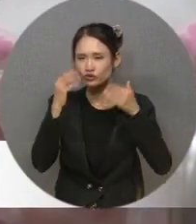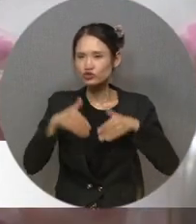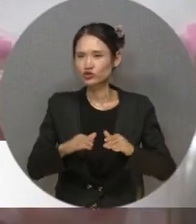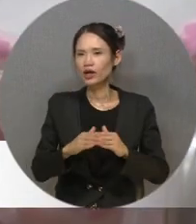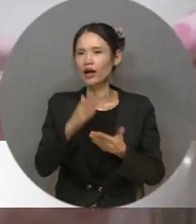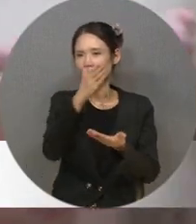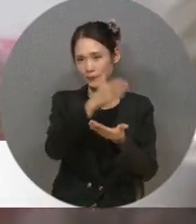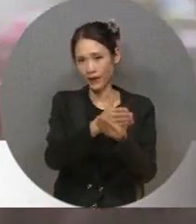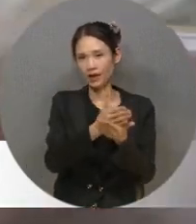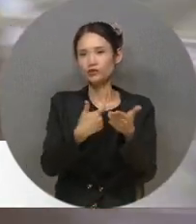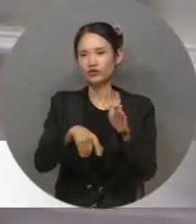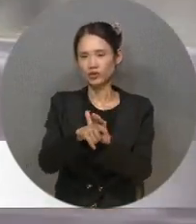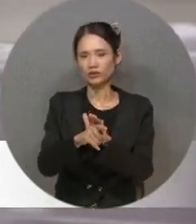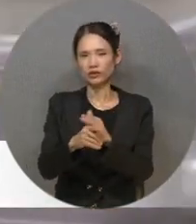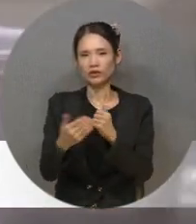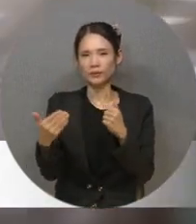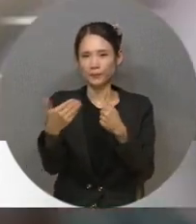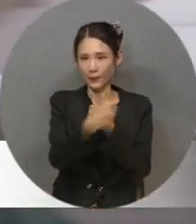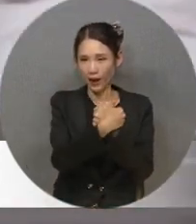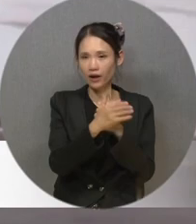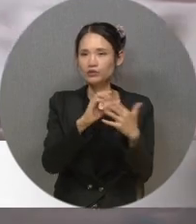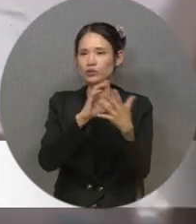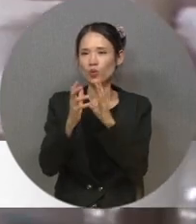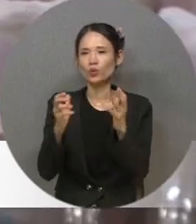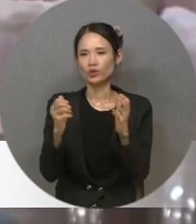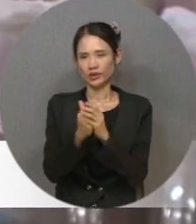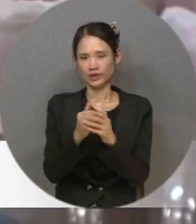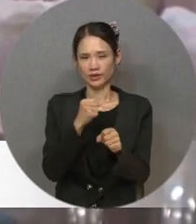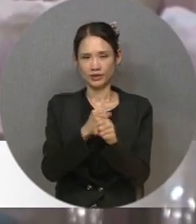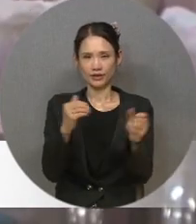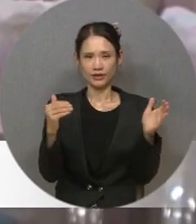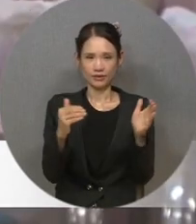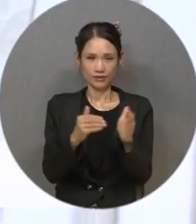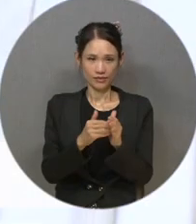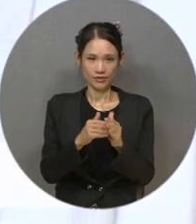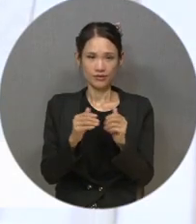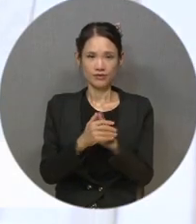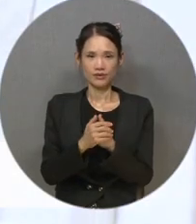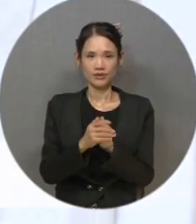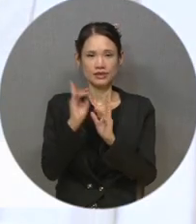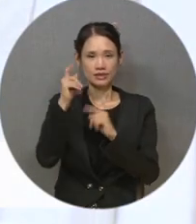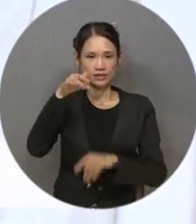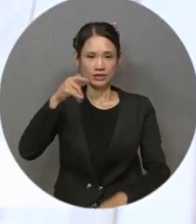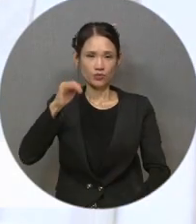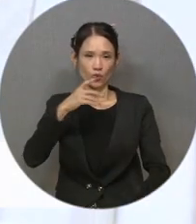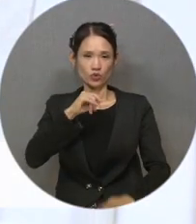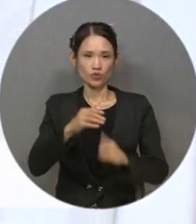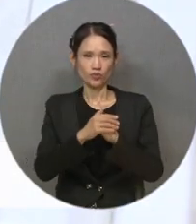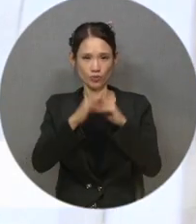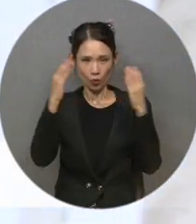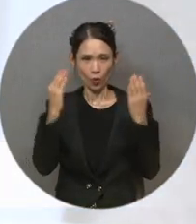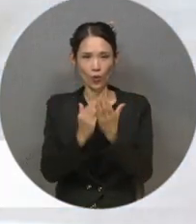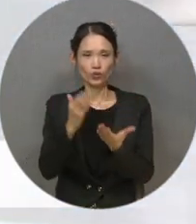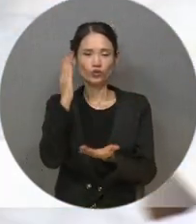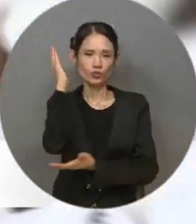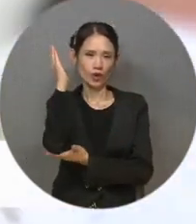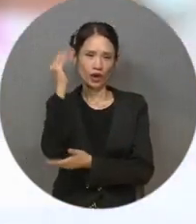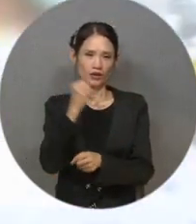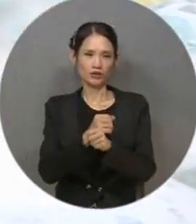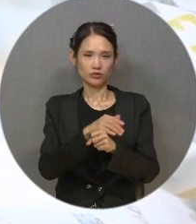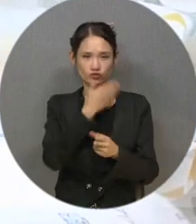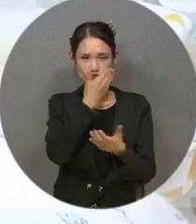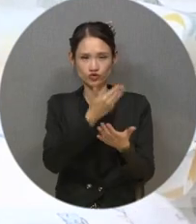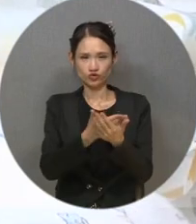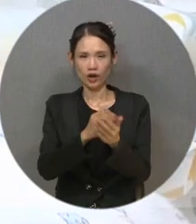위한 방안으로 출생 통보제와 함께 논의되었습니다. 이기일 복지부 1차관은 모두 발언에서 주요